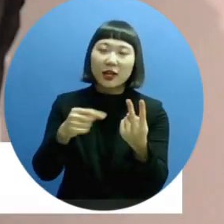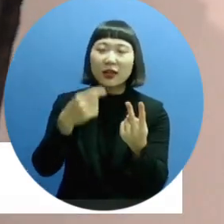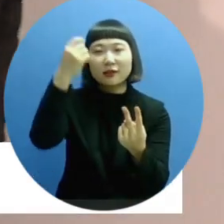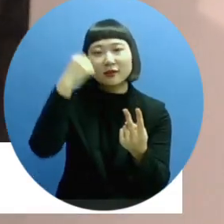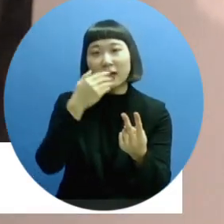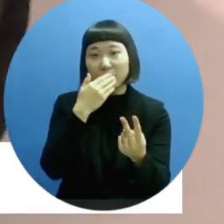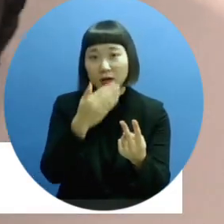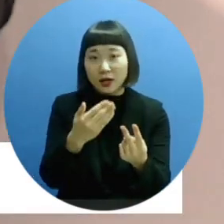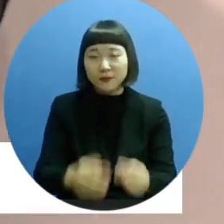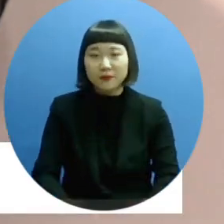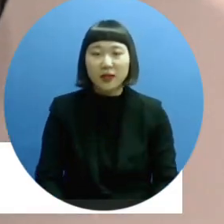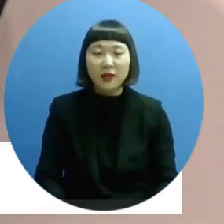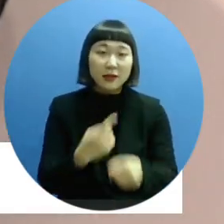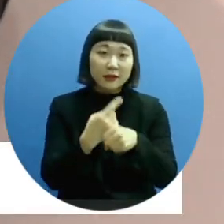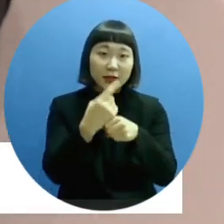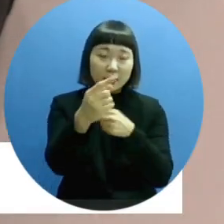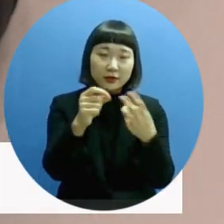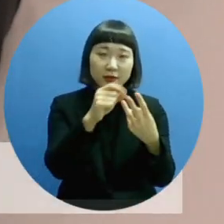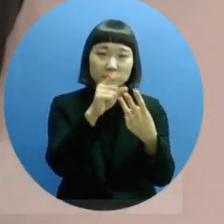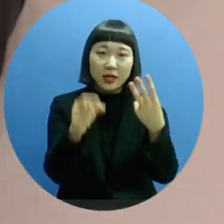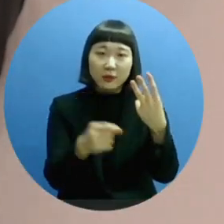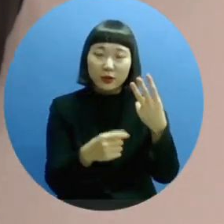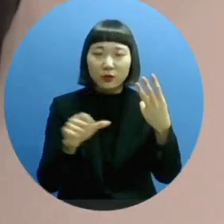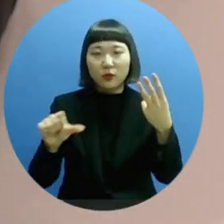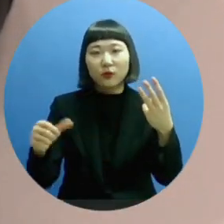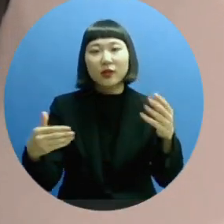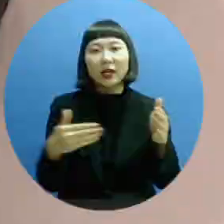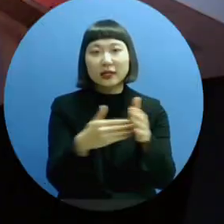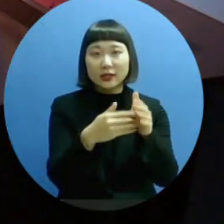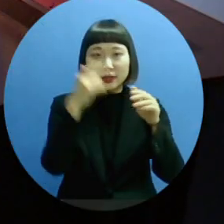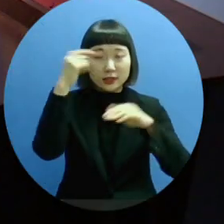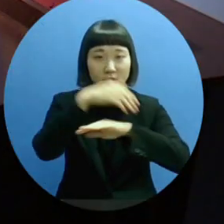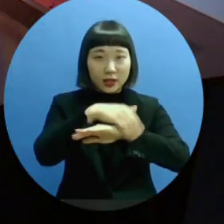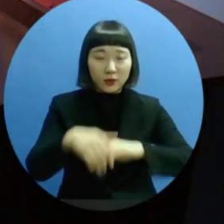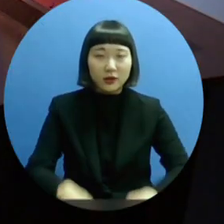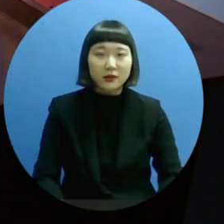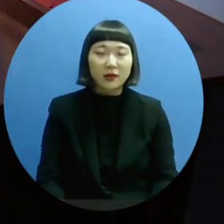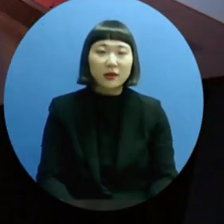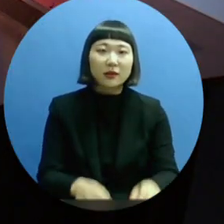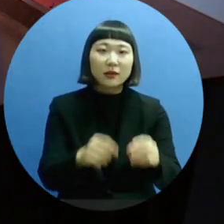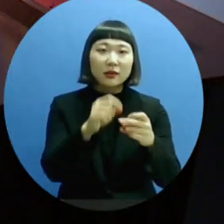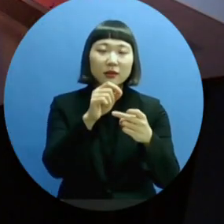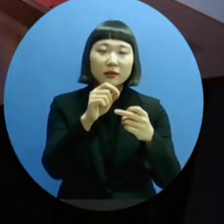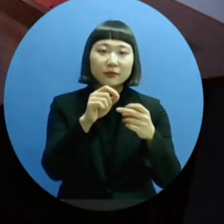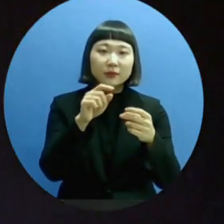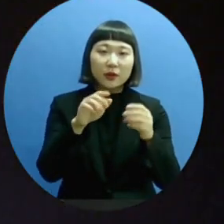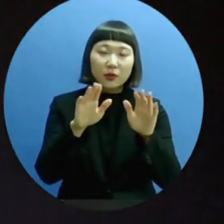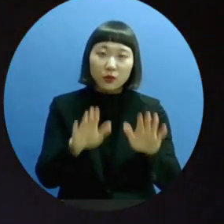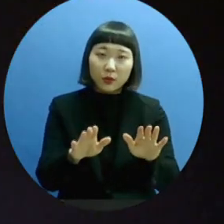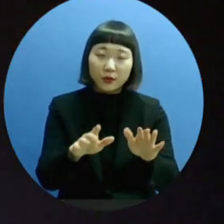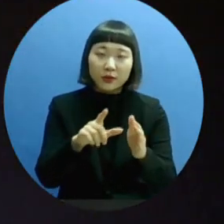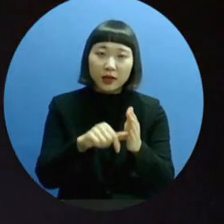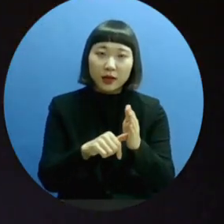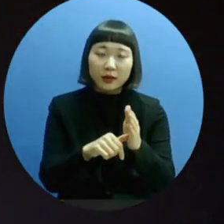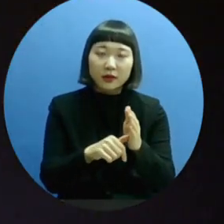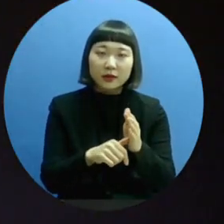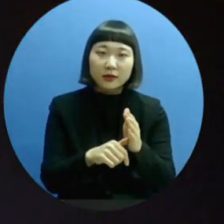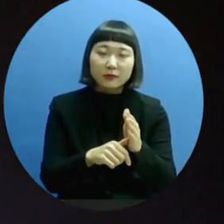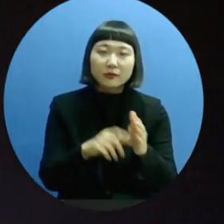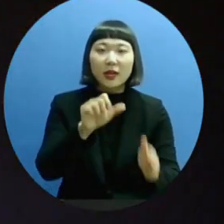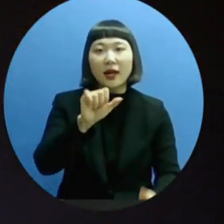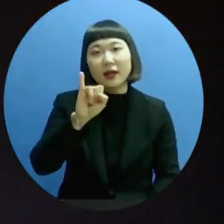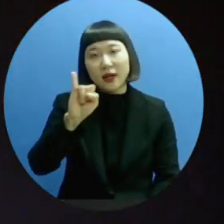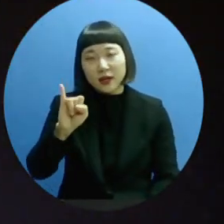삶전은 내년 3월까지 이어집니다. 또 1월 10일부터는 AI 알고리즘을 활용한 관객 체험 전시가